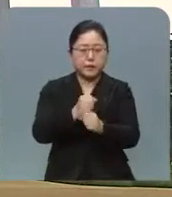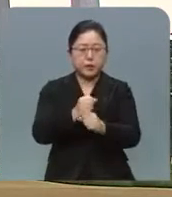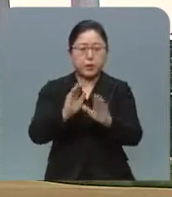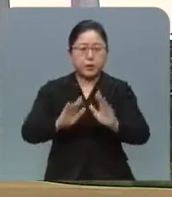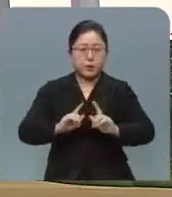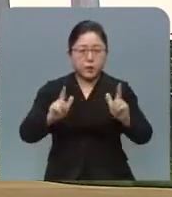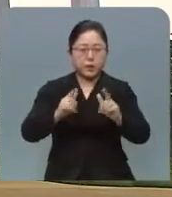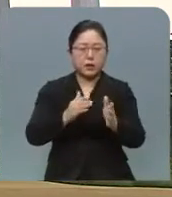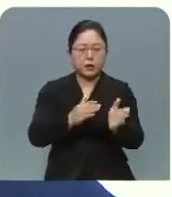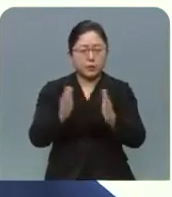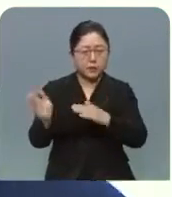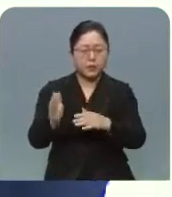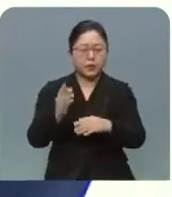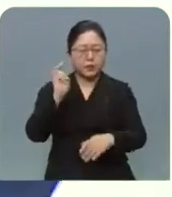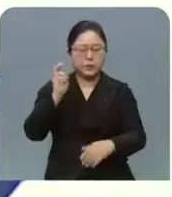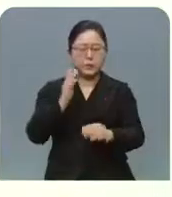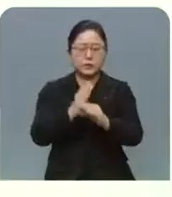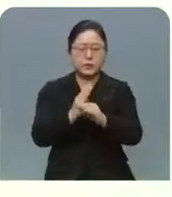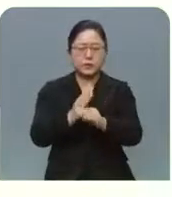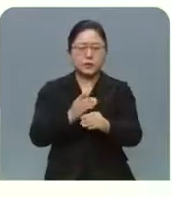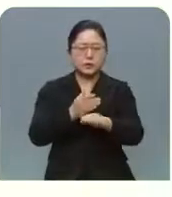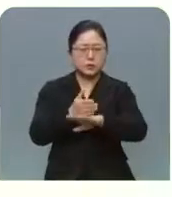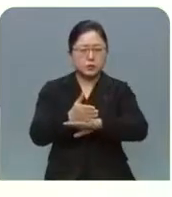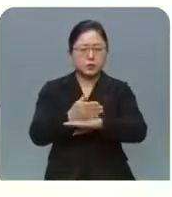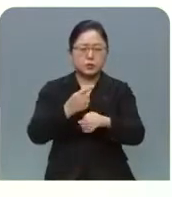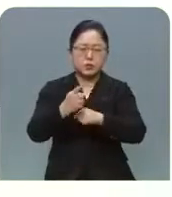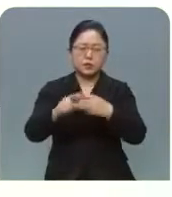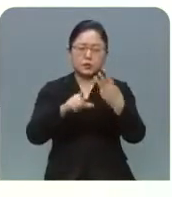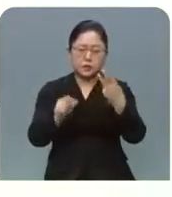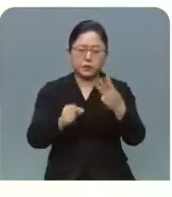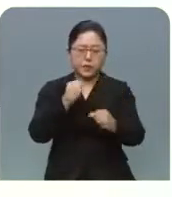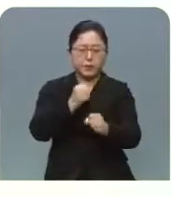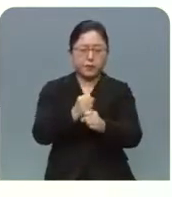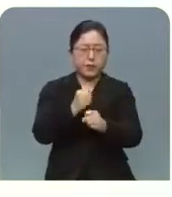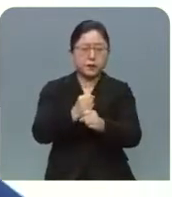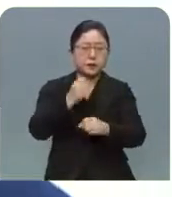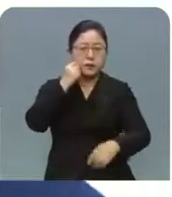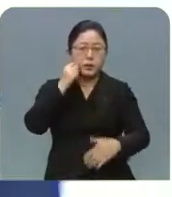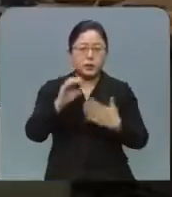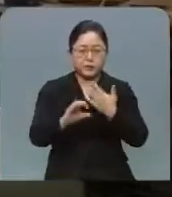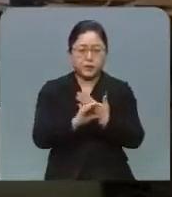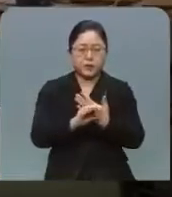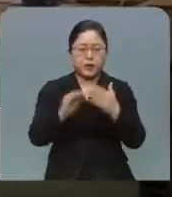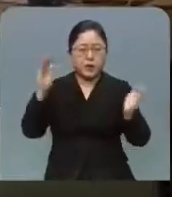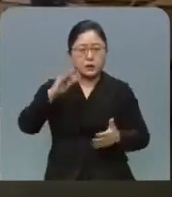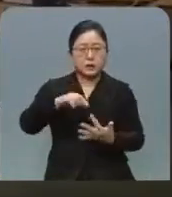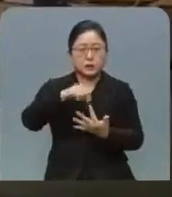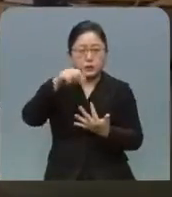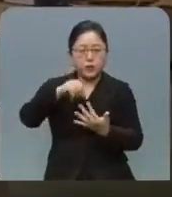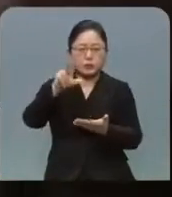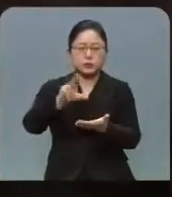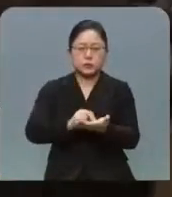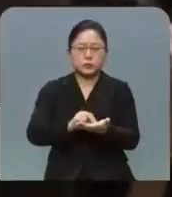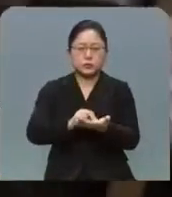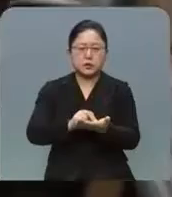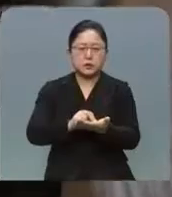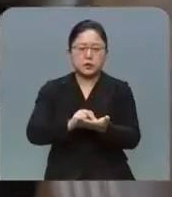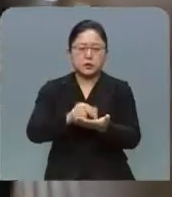올해를 넘길 것으로 예상되는 가운데 늦어도 내년 3월까지 법을 제정하지 못하면 학생 선발 등의 문제로